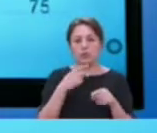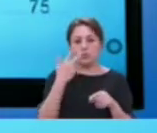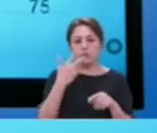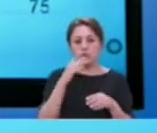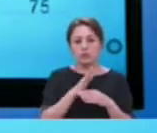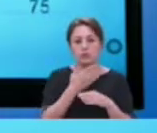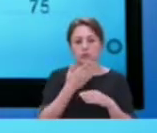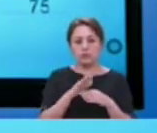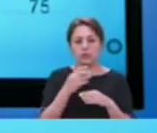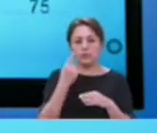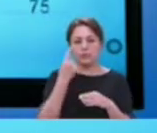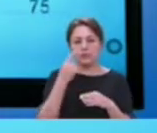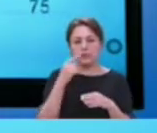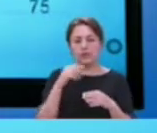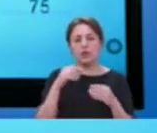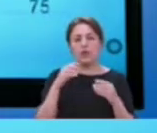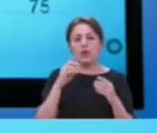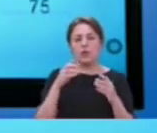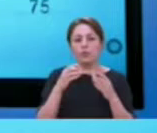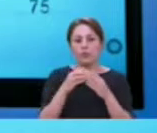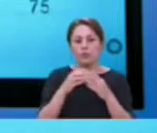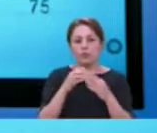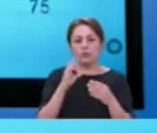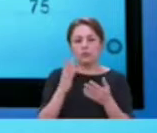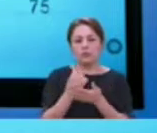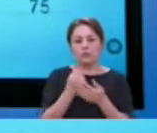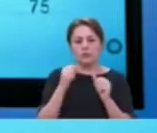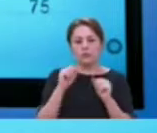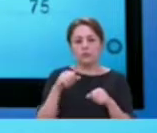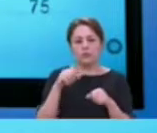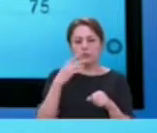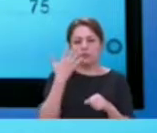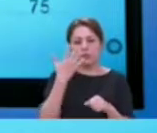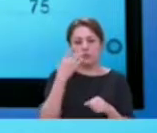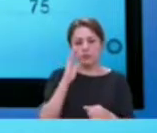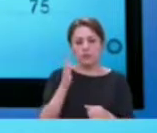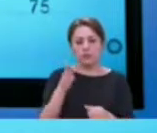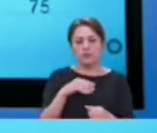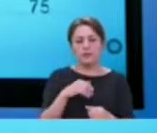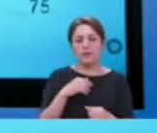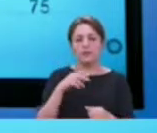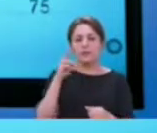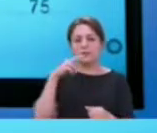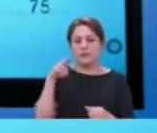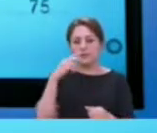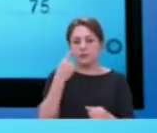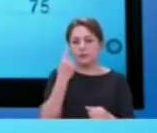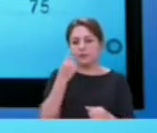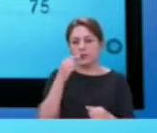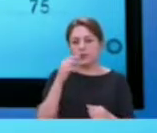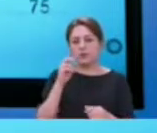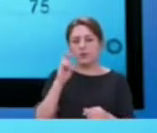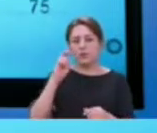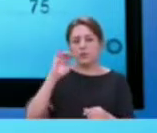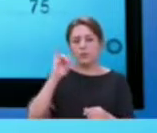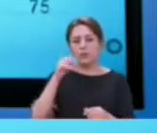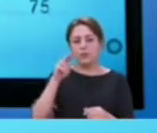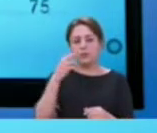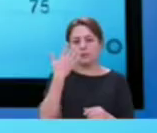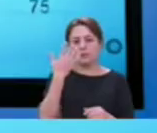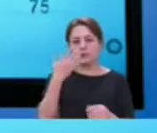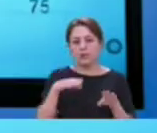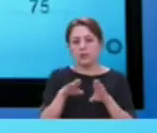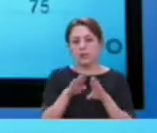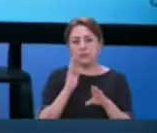ga bo'lib, bitta bo'lmasini topishimiz mumkin. 5 bo'ladi. Demak, D sini bitta bo'lmasi 5 ga